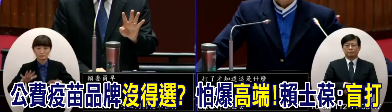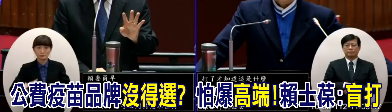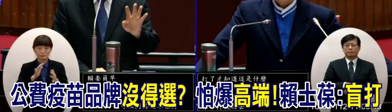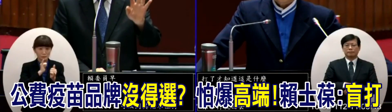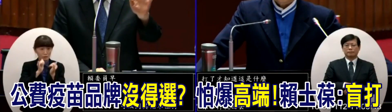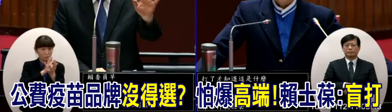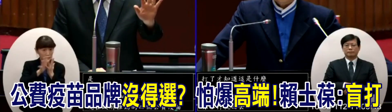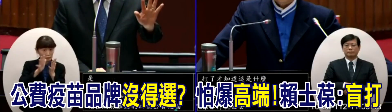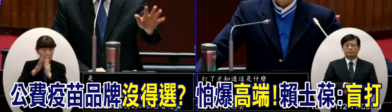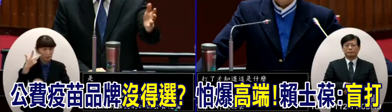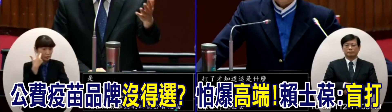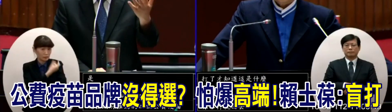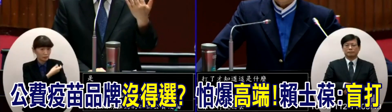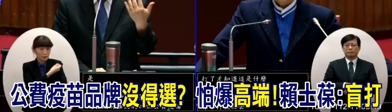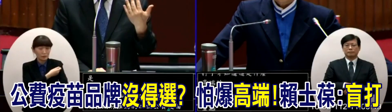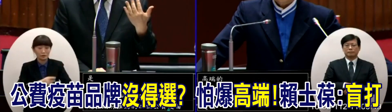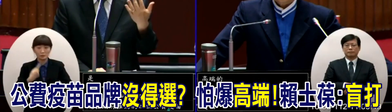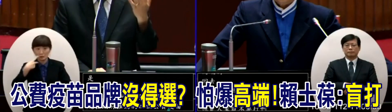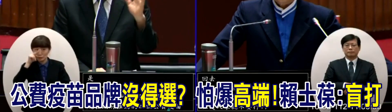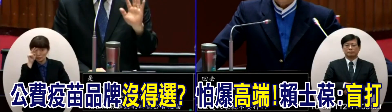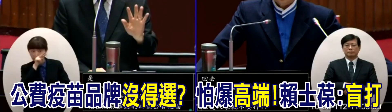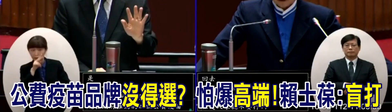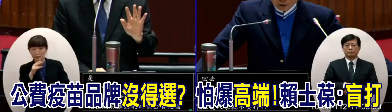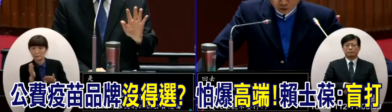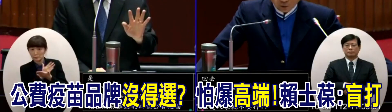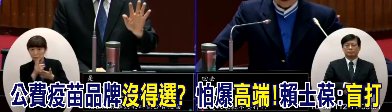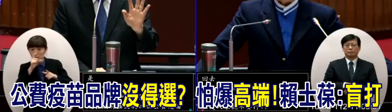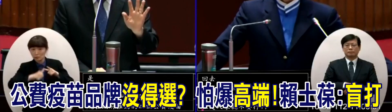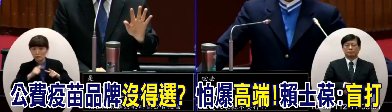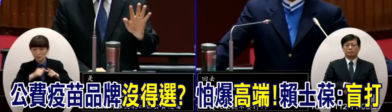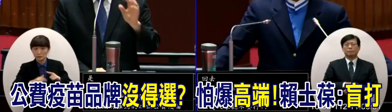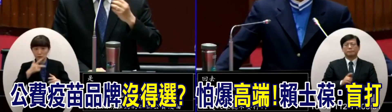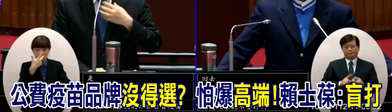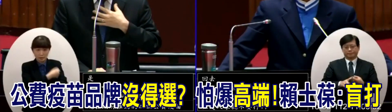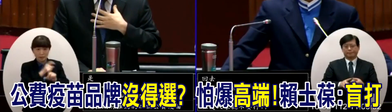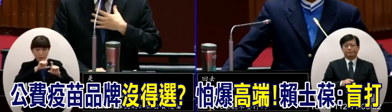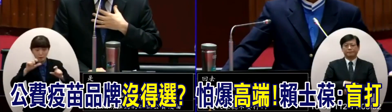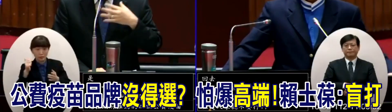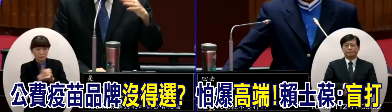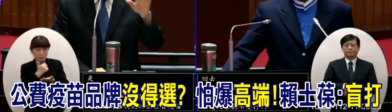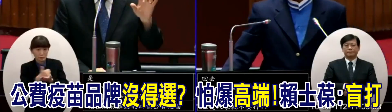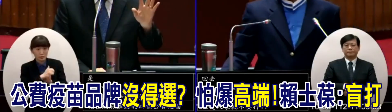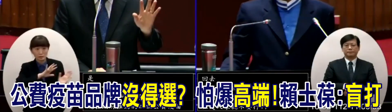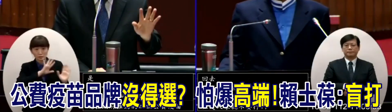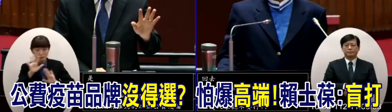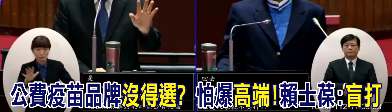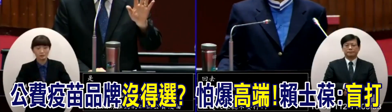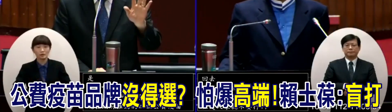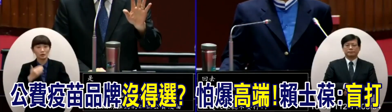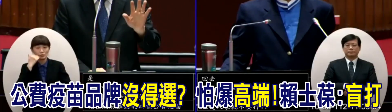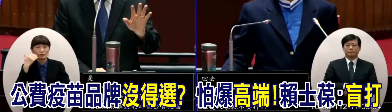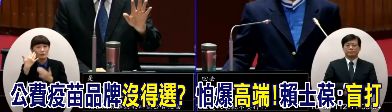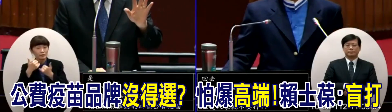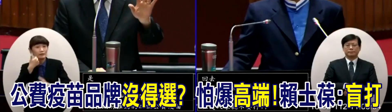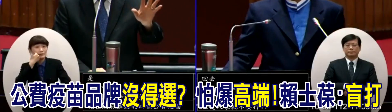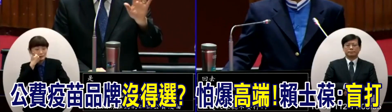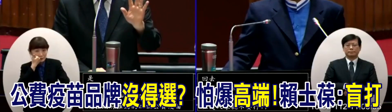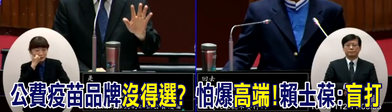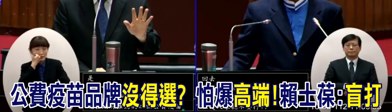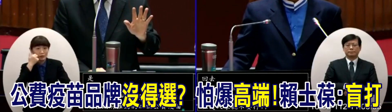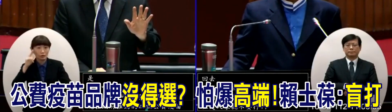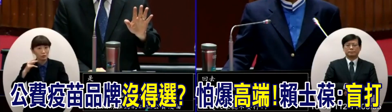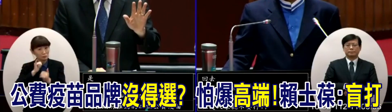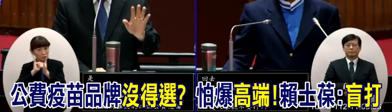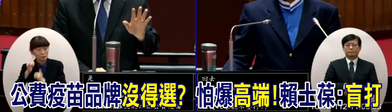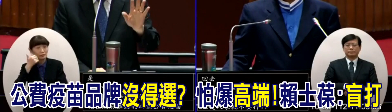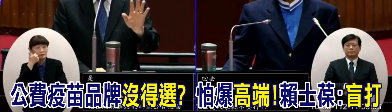情况下，我们就看他批货的情况来做。那如果有哪一位学生或者哪一位